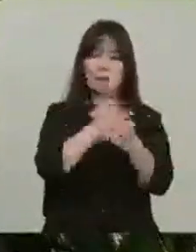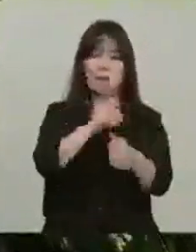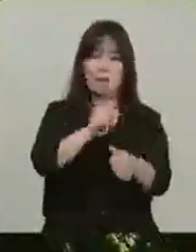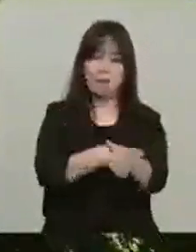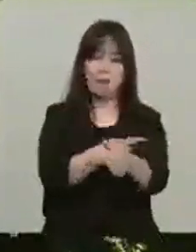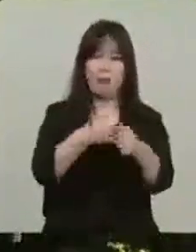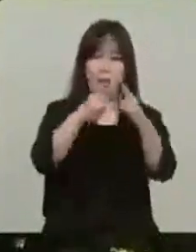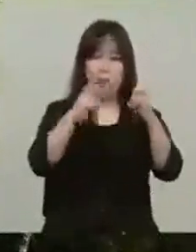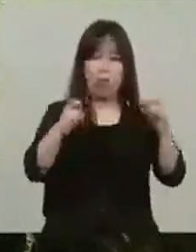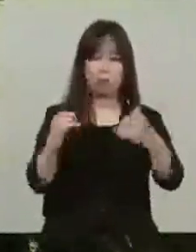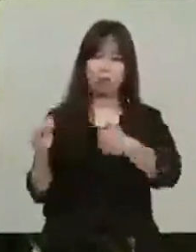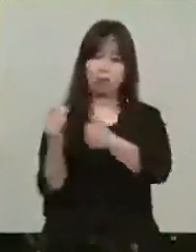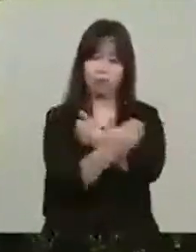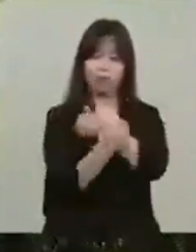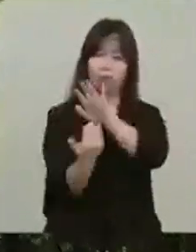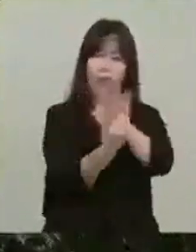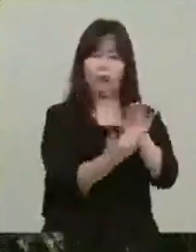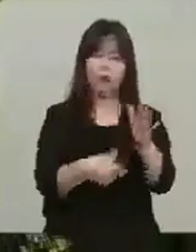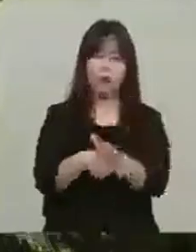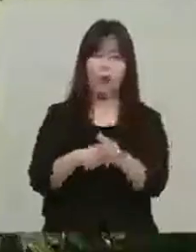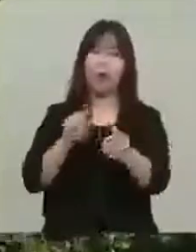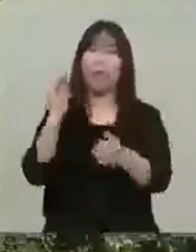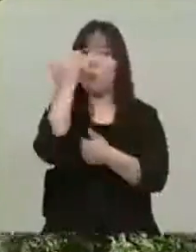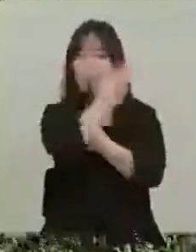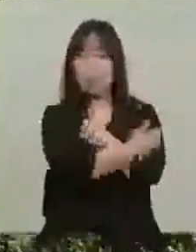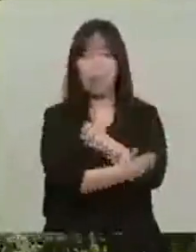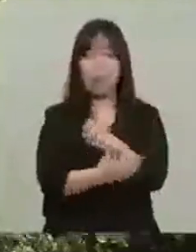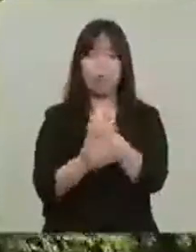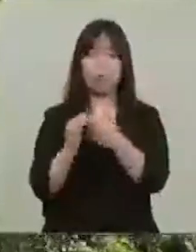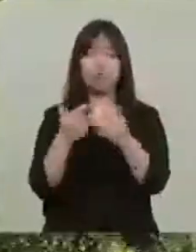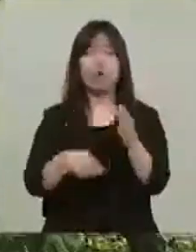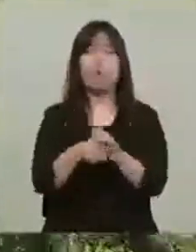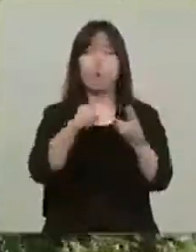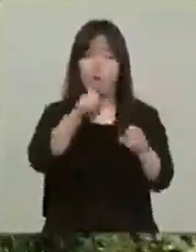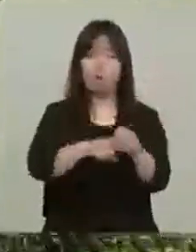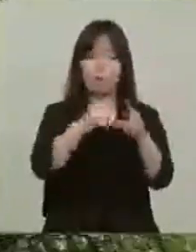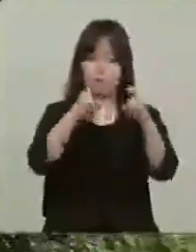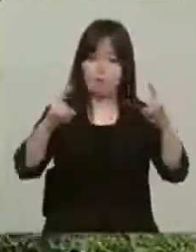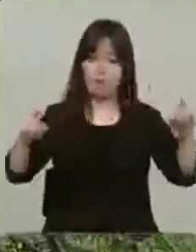뭐 왕궁을 방어하고 그다음 미륵사지라는 이런 것들을 보호하기 위한 성이 아닌가.